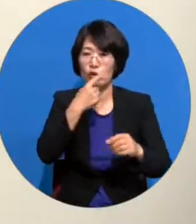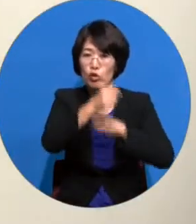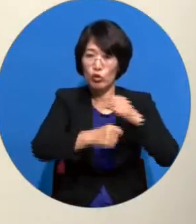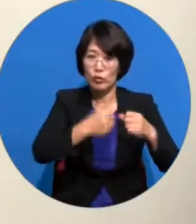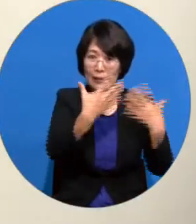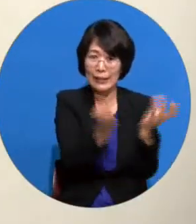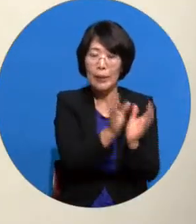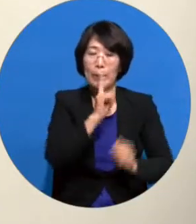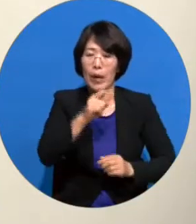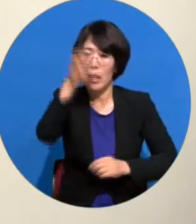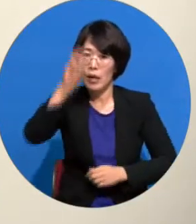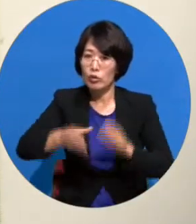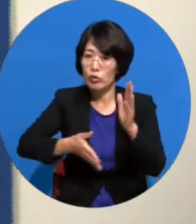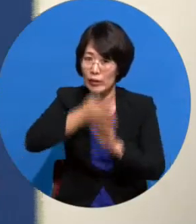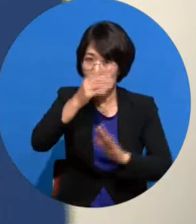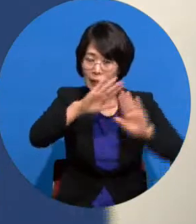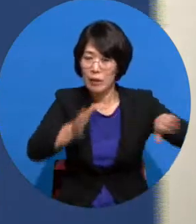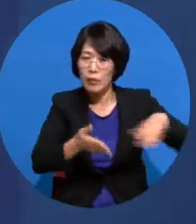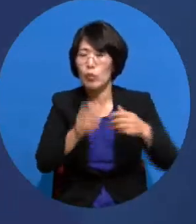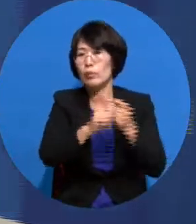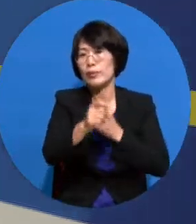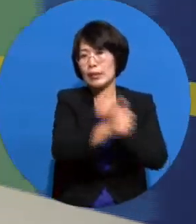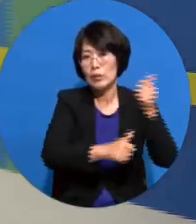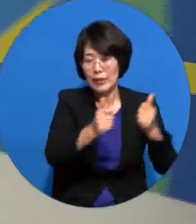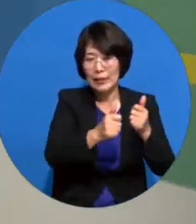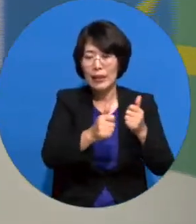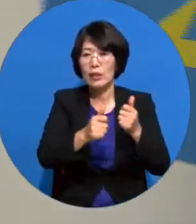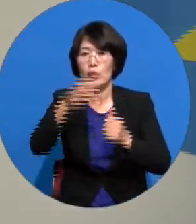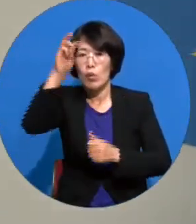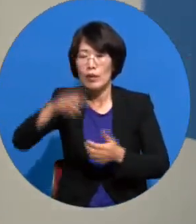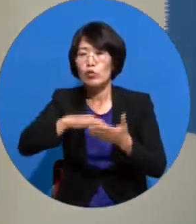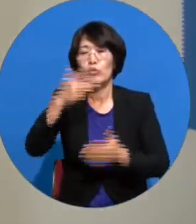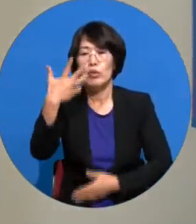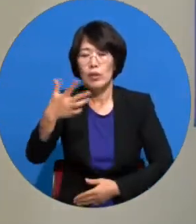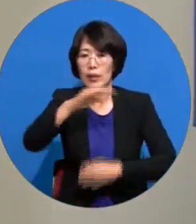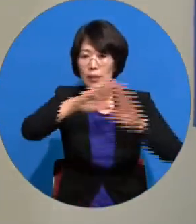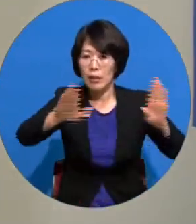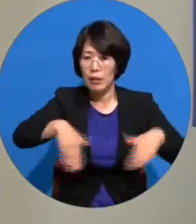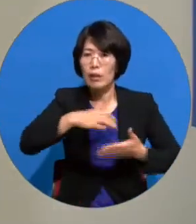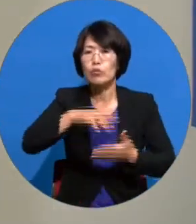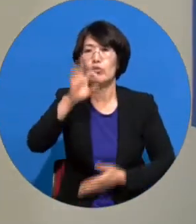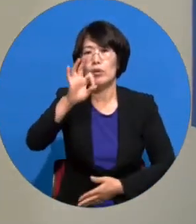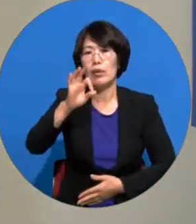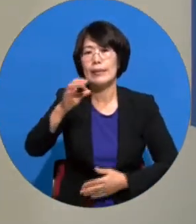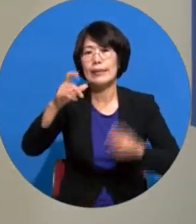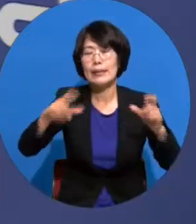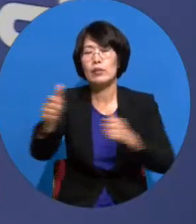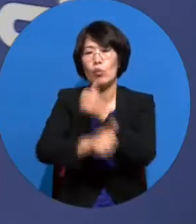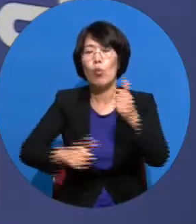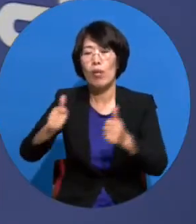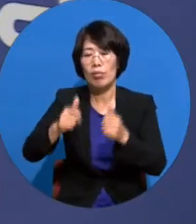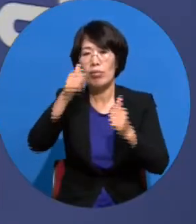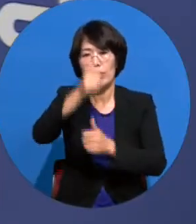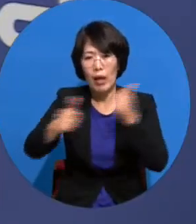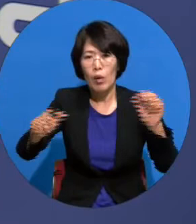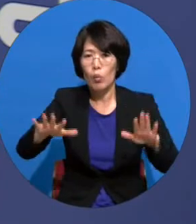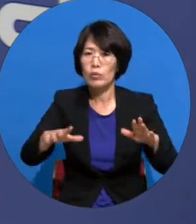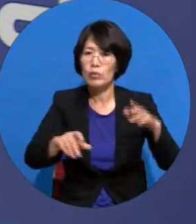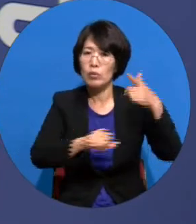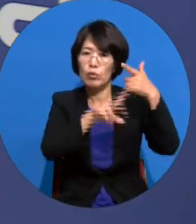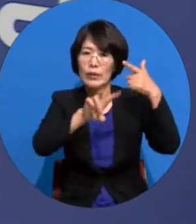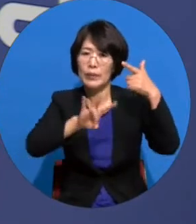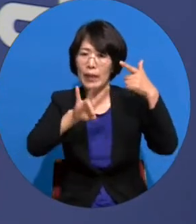따르면 광주시당 과 전남 부담 위원장 그리고 광주 8개 전남 10개 지역 위원장을 보는 24일까지